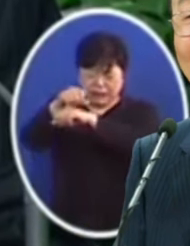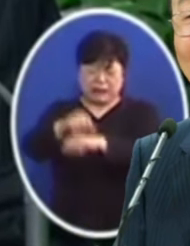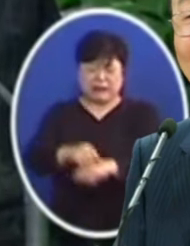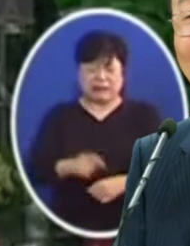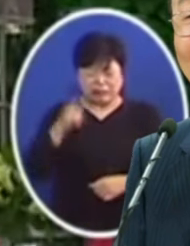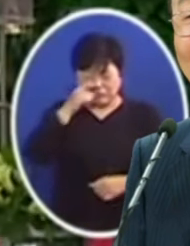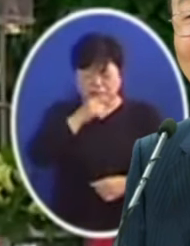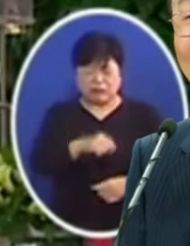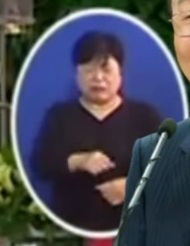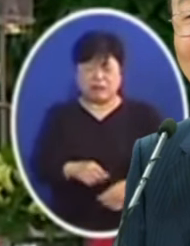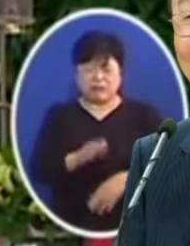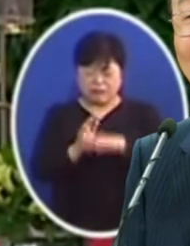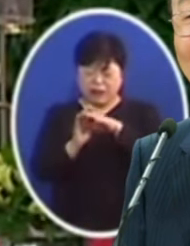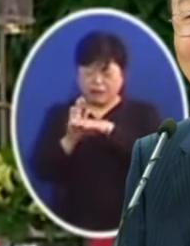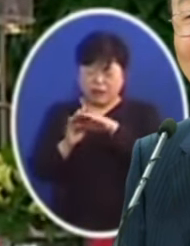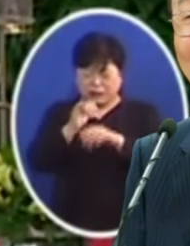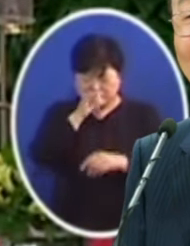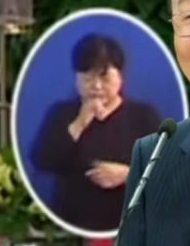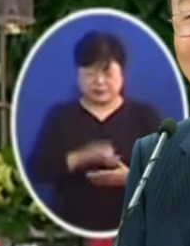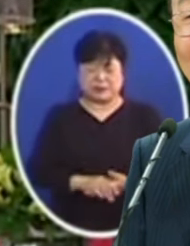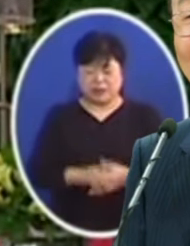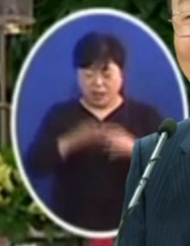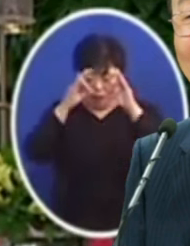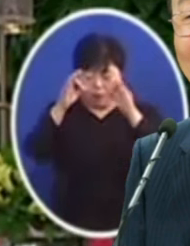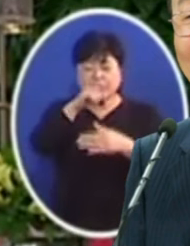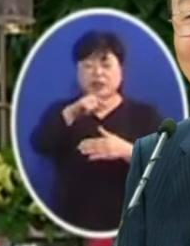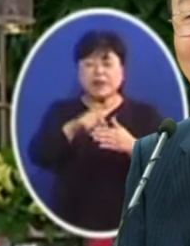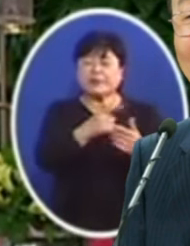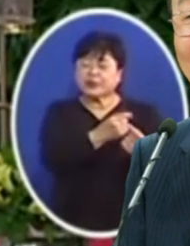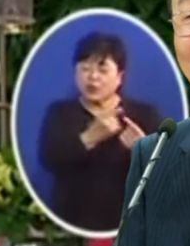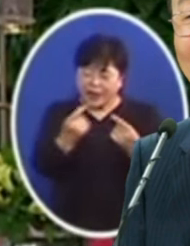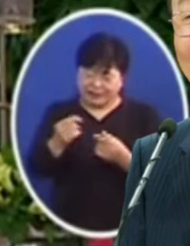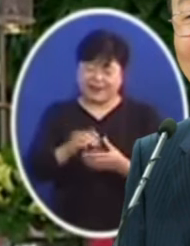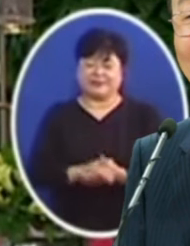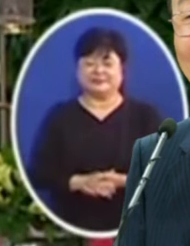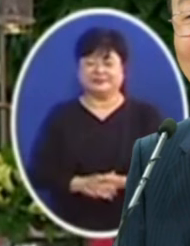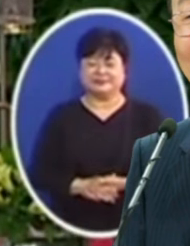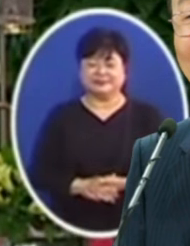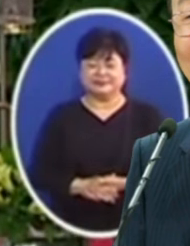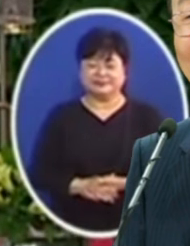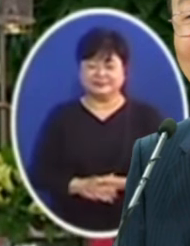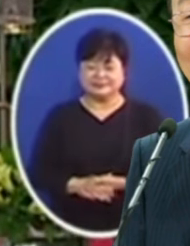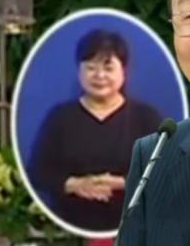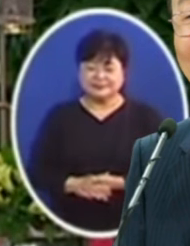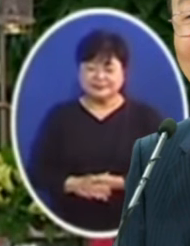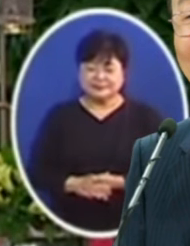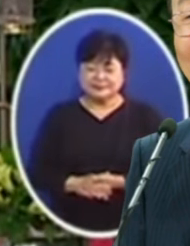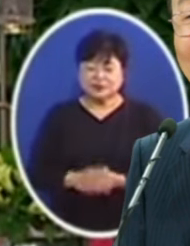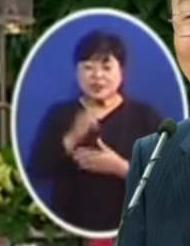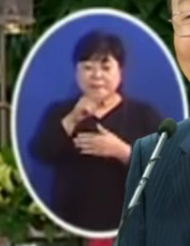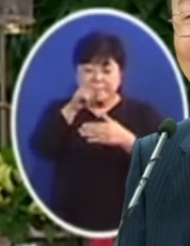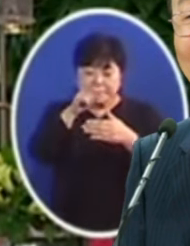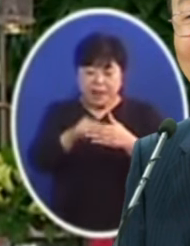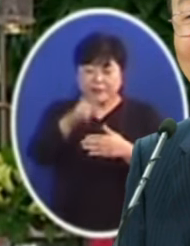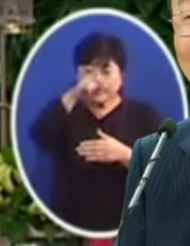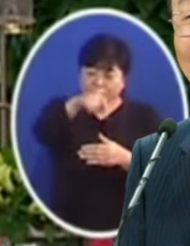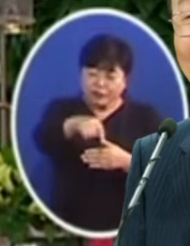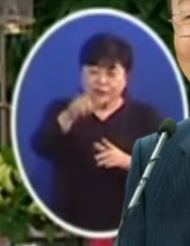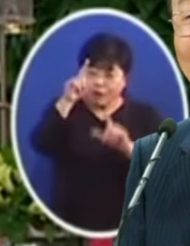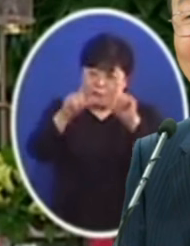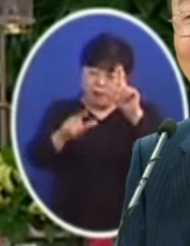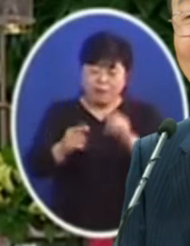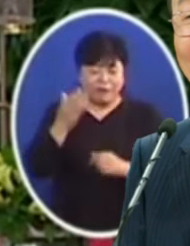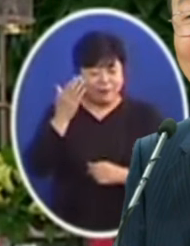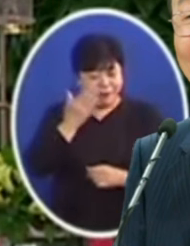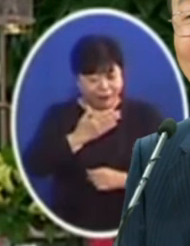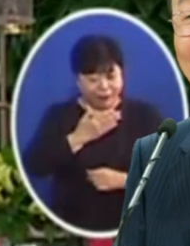것입니다. 저는 그것을 보면서 아, 우리 마음도 그와 같은 것이 아닐까 하는 생각이 났습니다. 우리 마음이 겉으로는